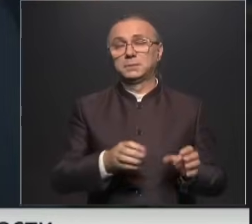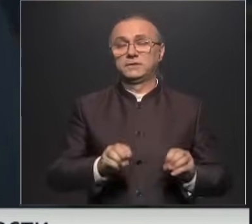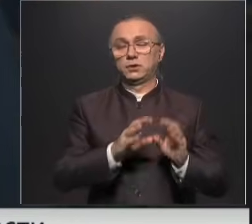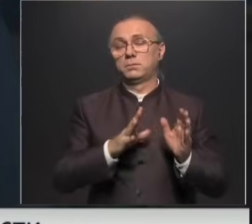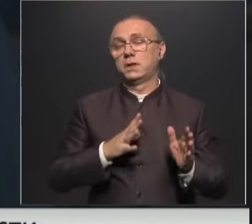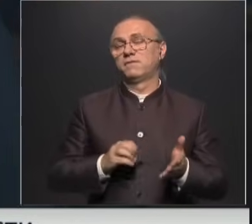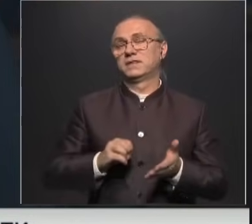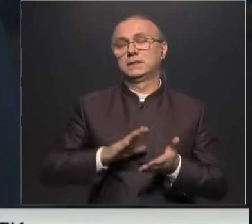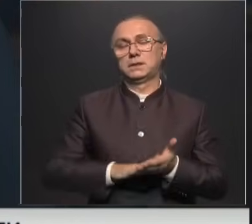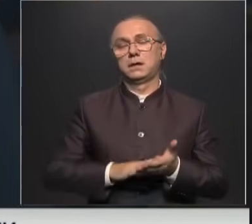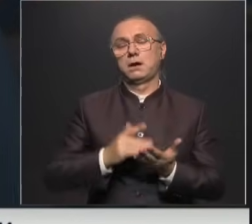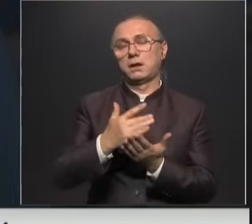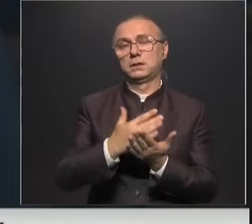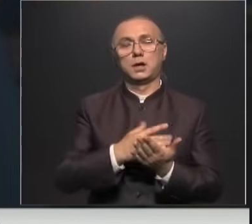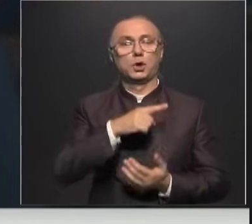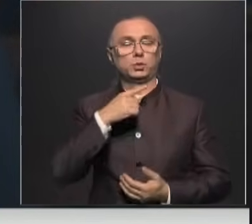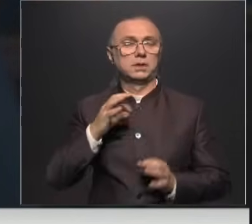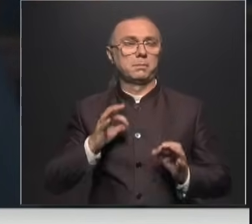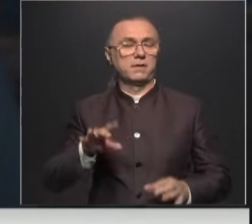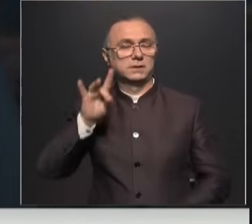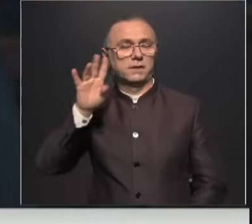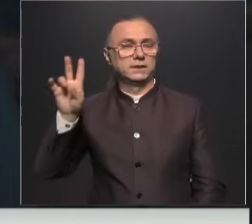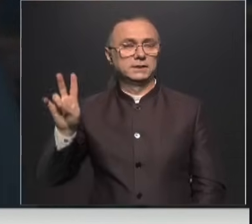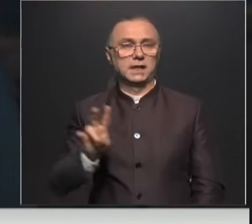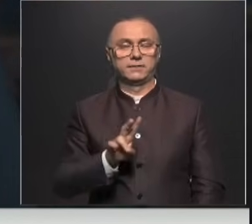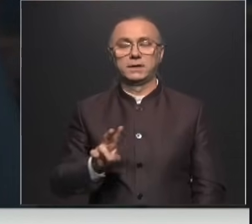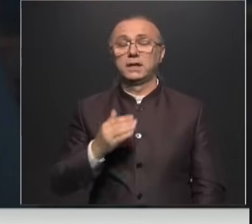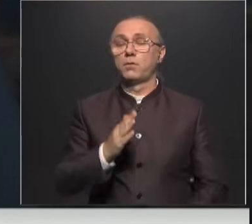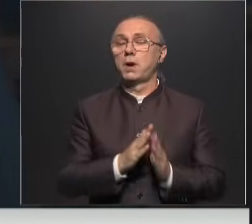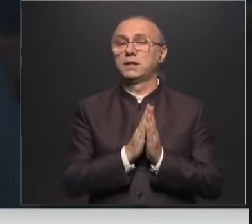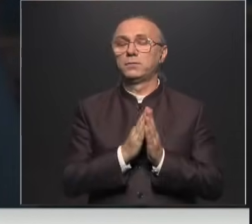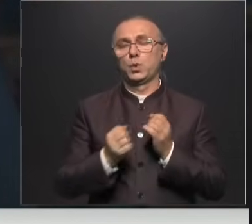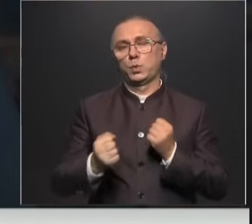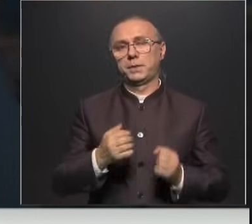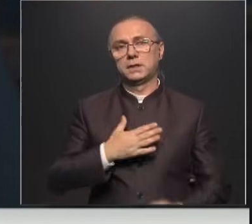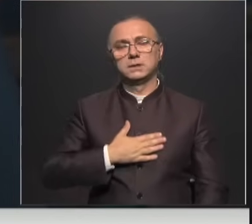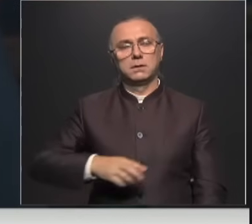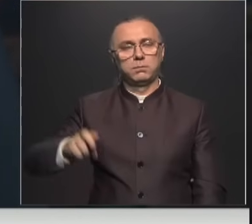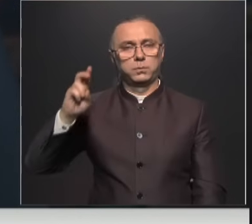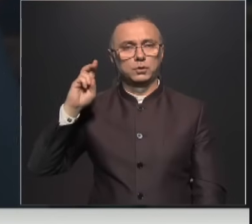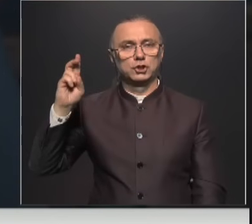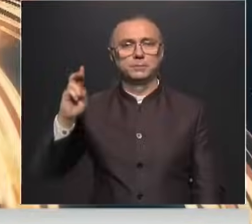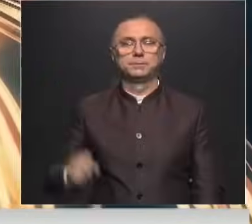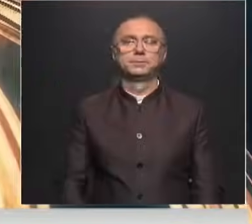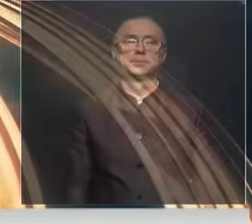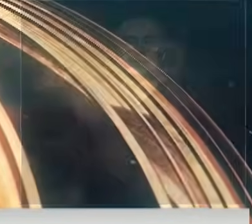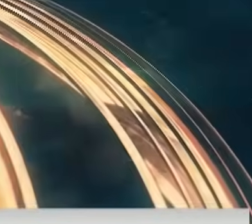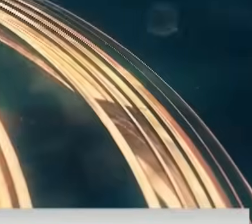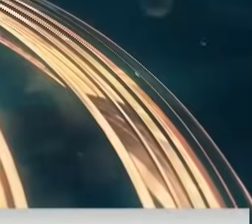была внесена в календарь Русской православной церкви. Его же молитвами «Укрепи нас, Боже».